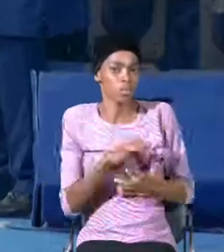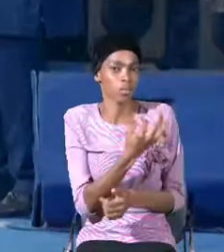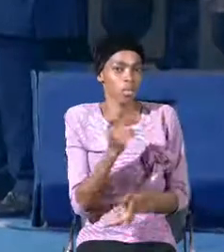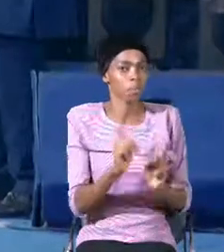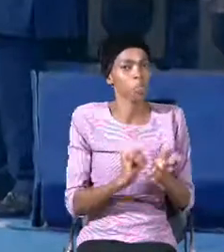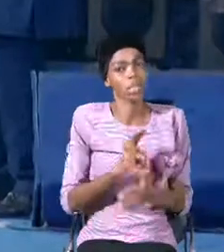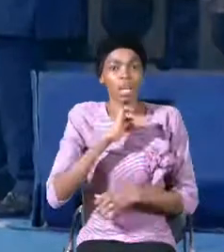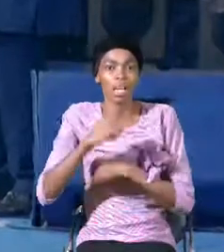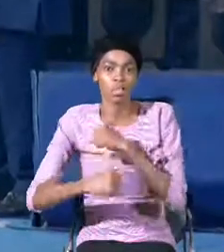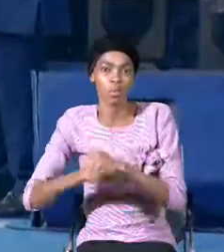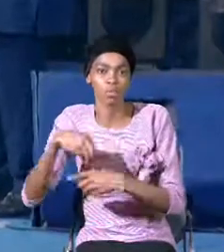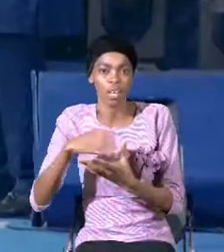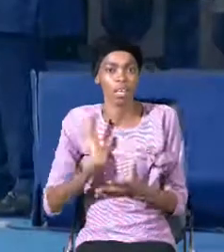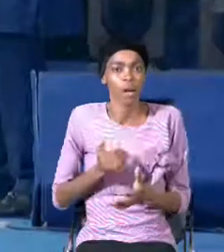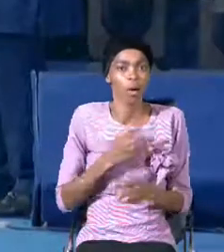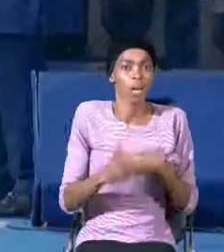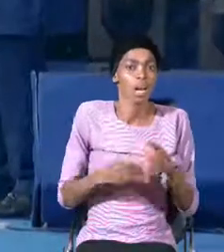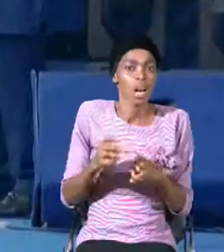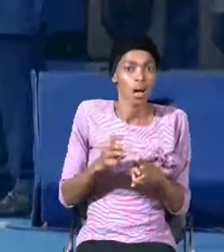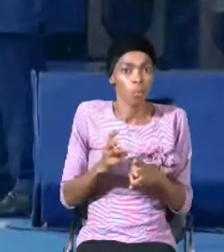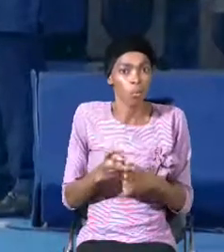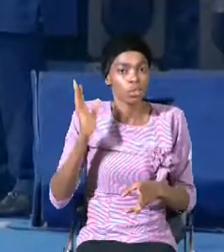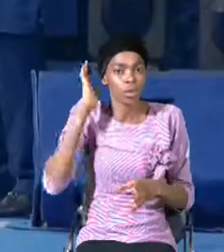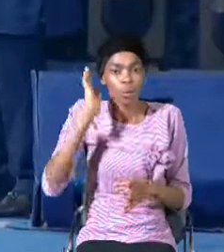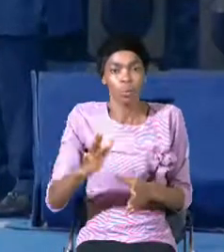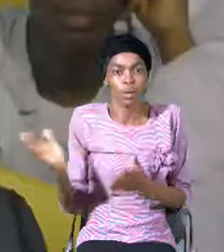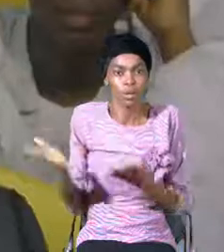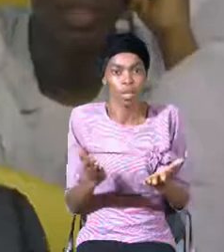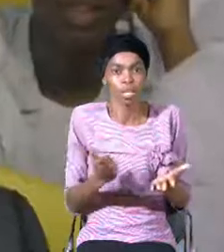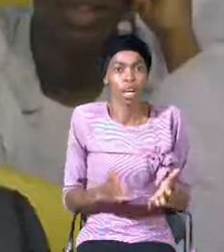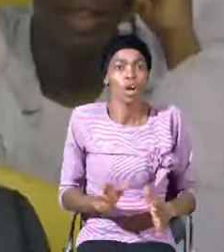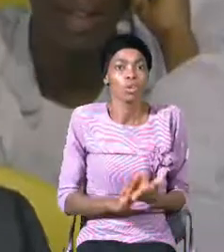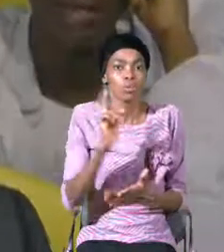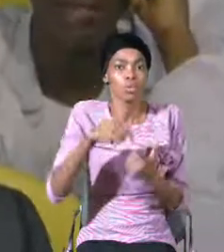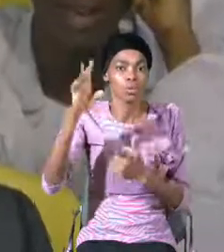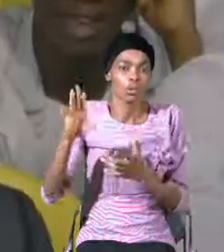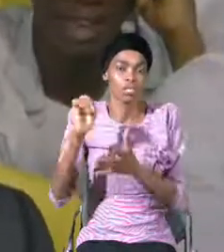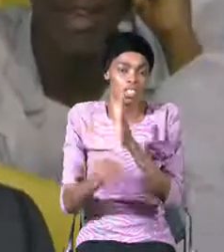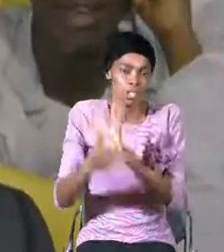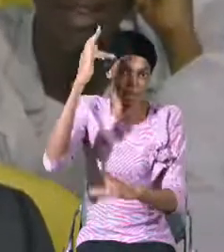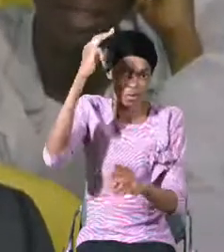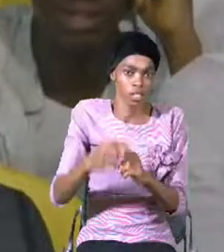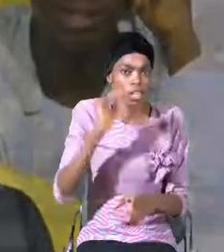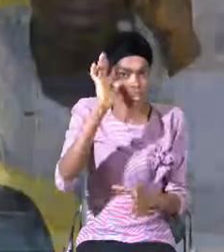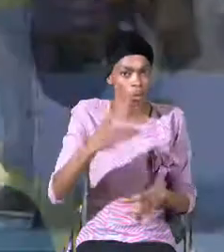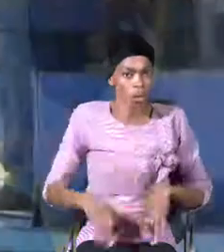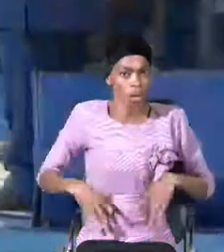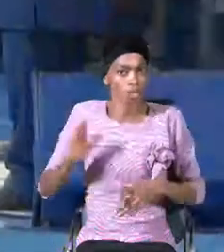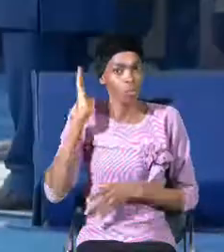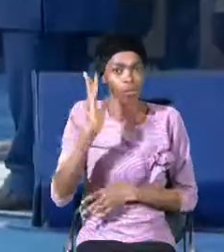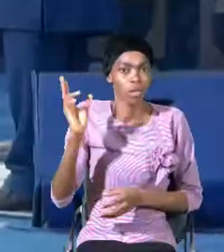qui souffrent dans notre monde, apportera la gloire à Dieu au nom de Jésus. Ta